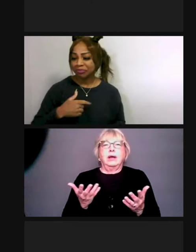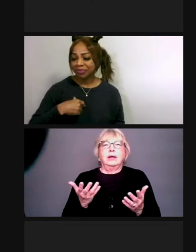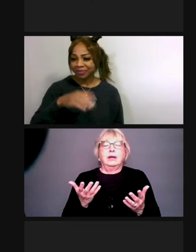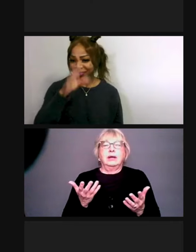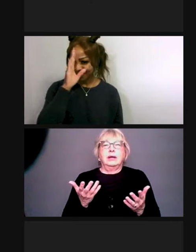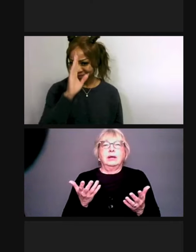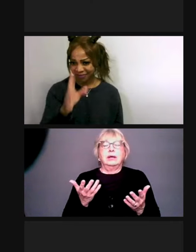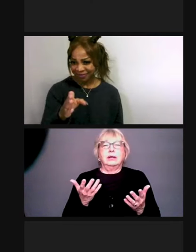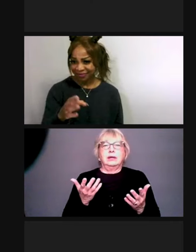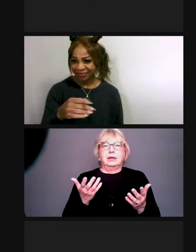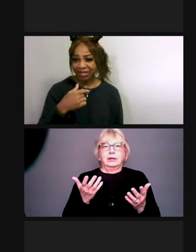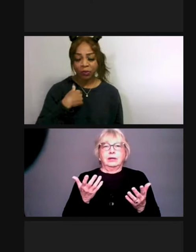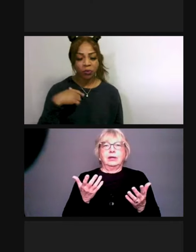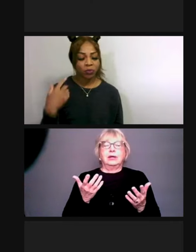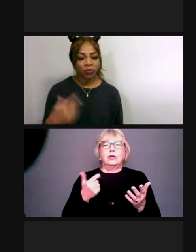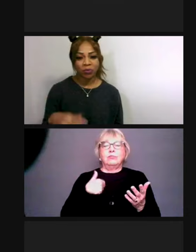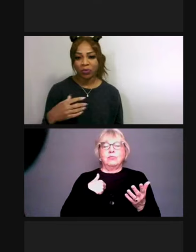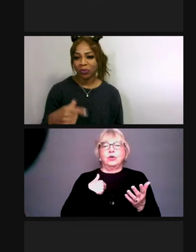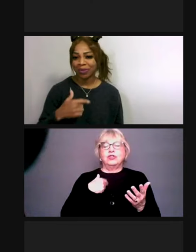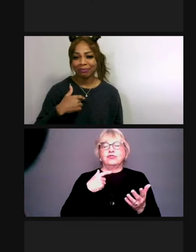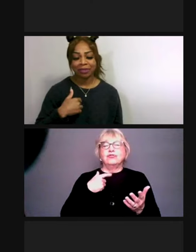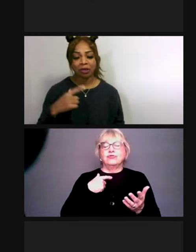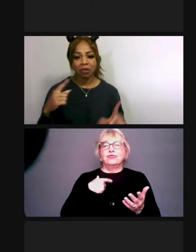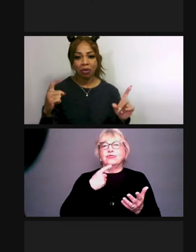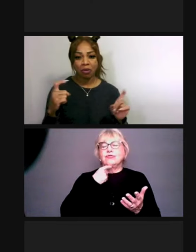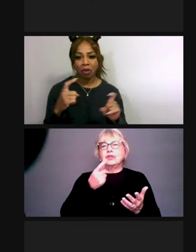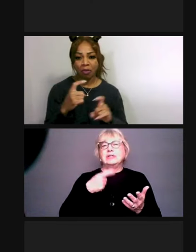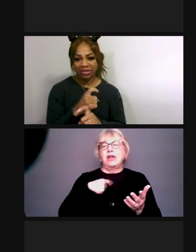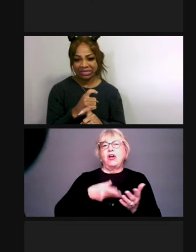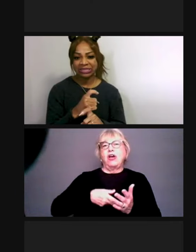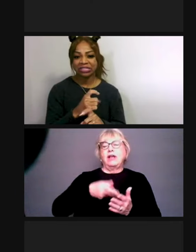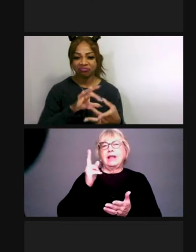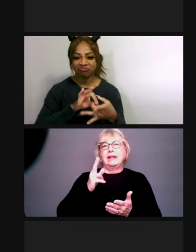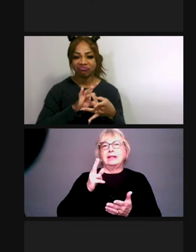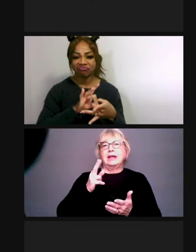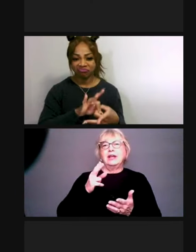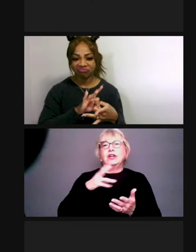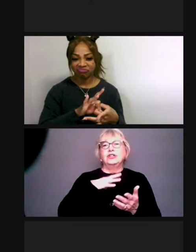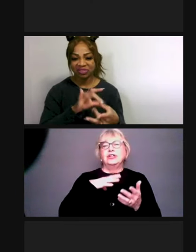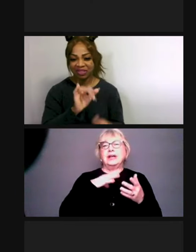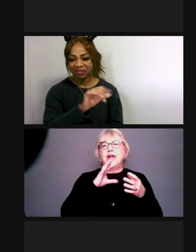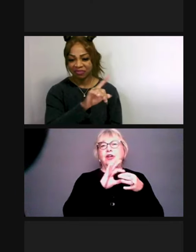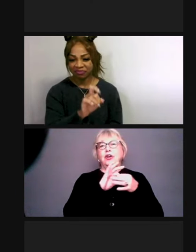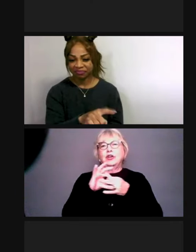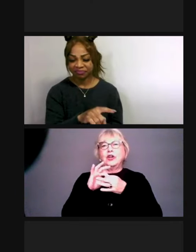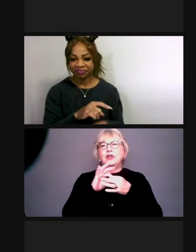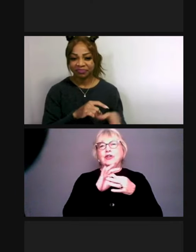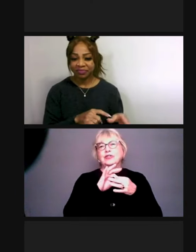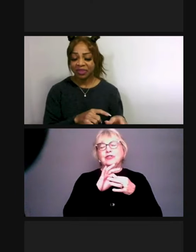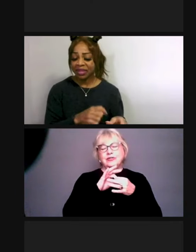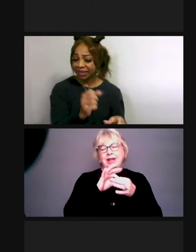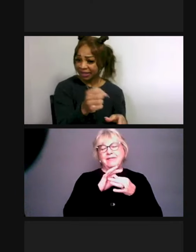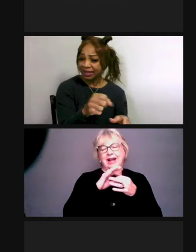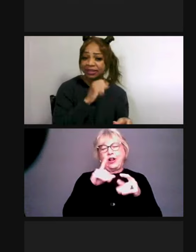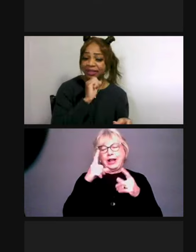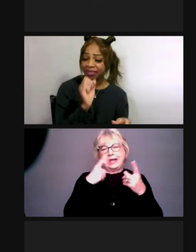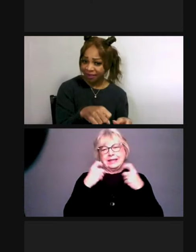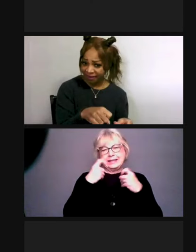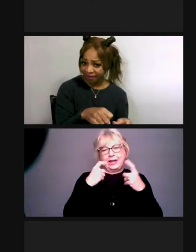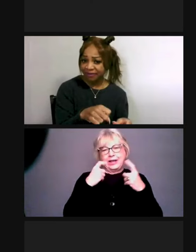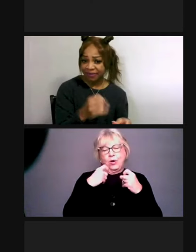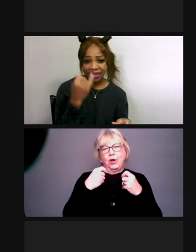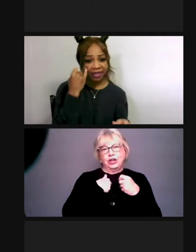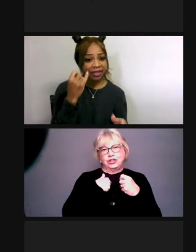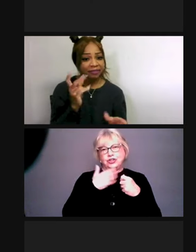je vais être honnête. J'ai une relation compliquée avec cette question. D'une certaine façon, je l'adore.